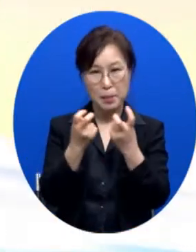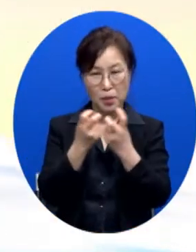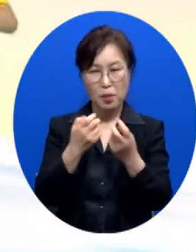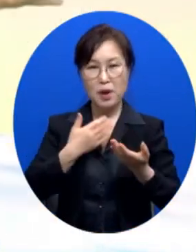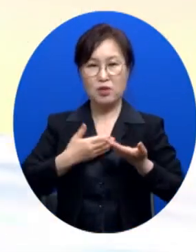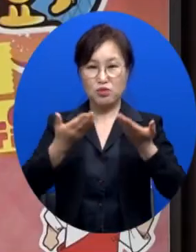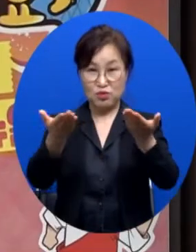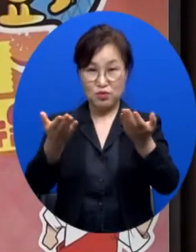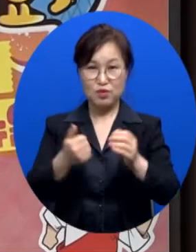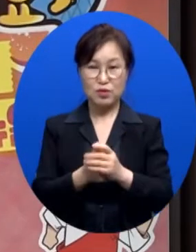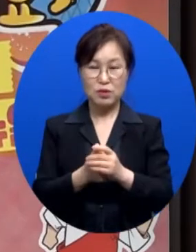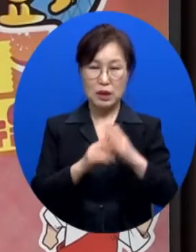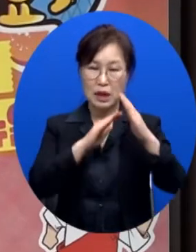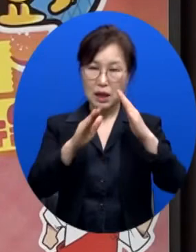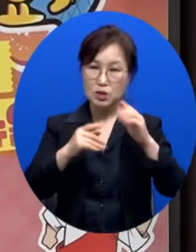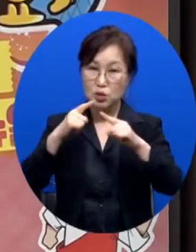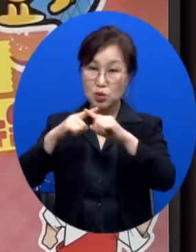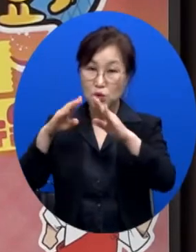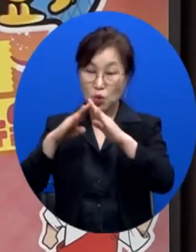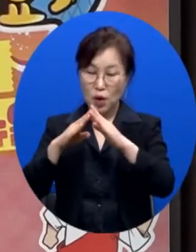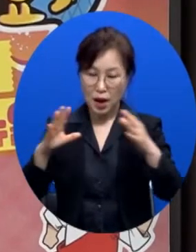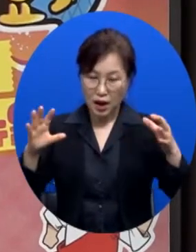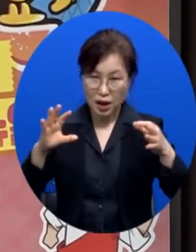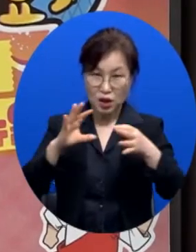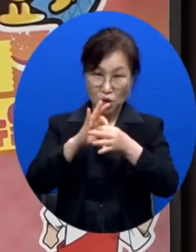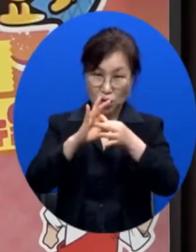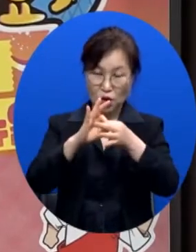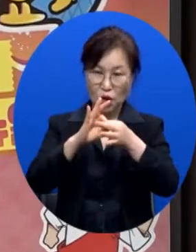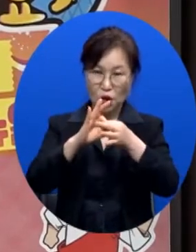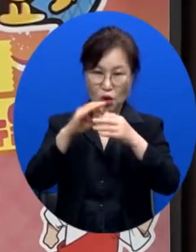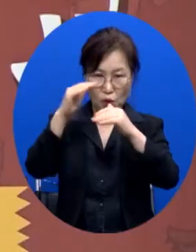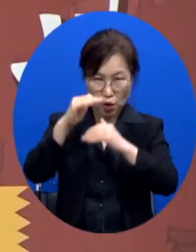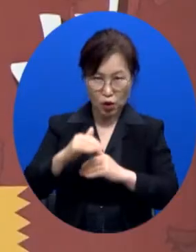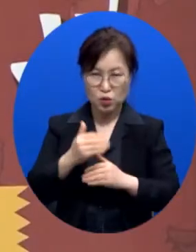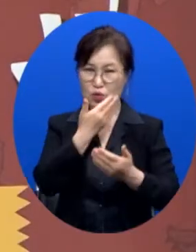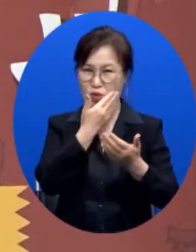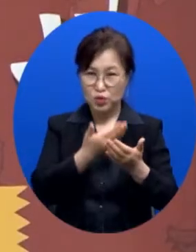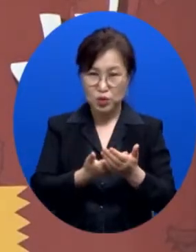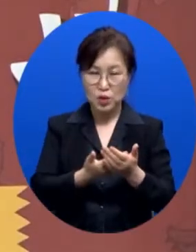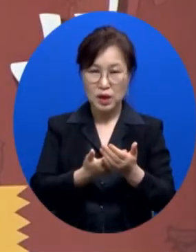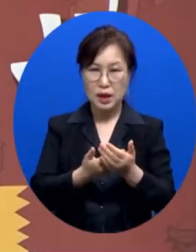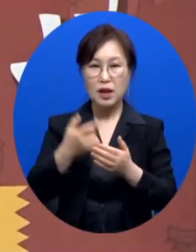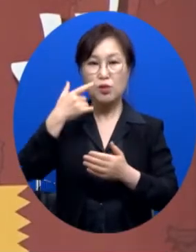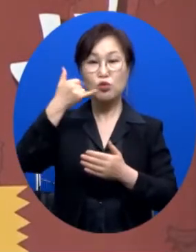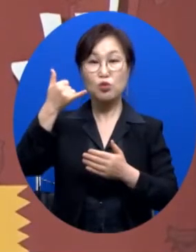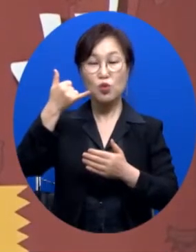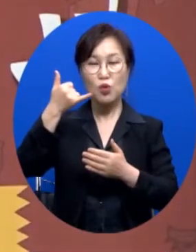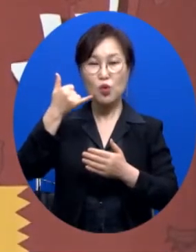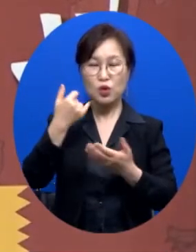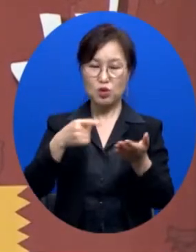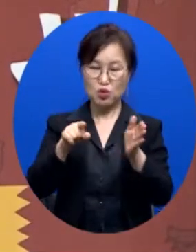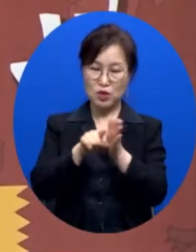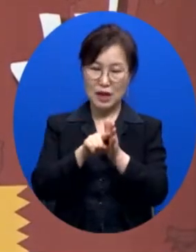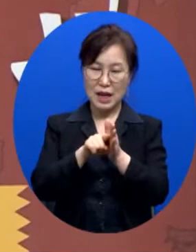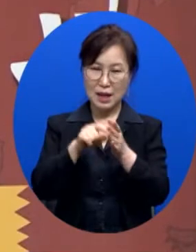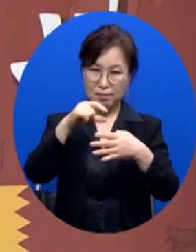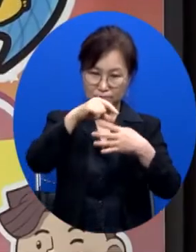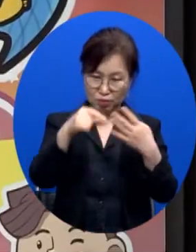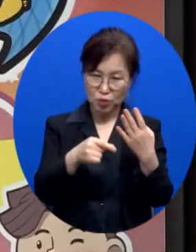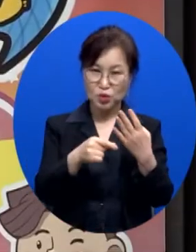제시합니다. 가정과 교회가 서로 연계되는 과정이 중요해진 만큼 부모를 위한 콘텐츠 제작에도